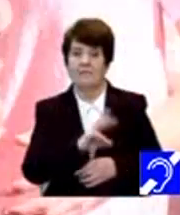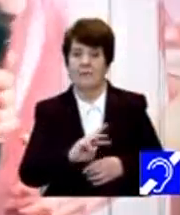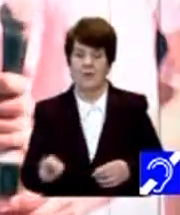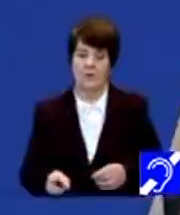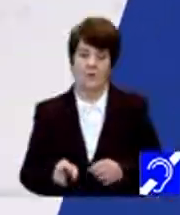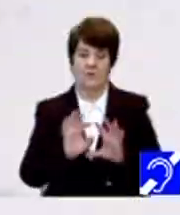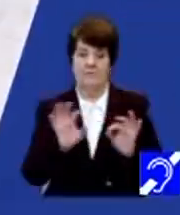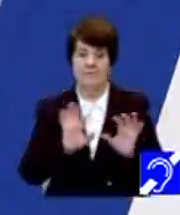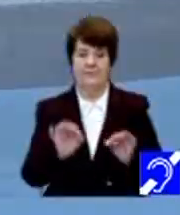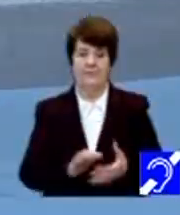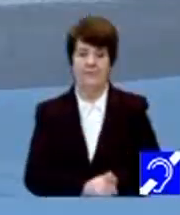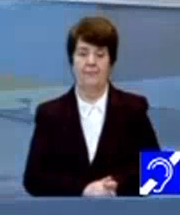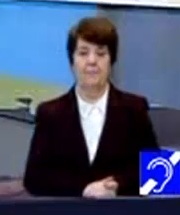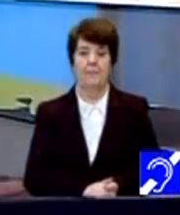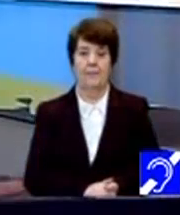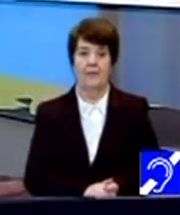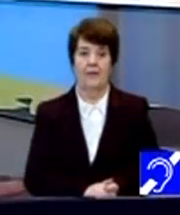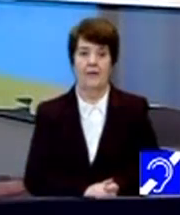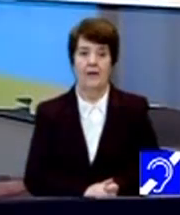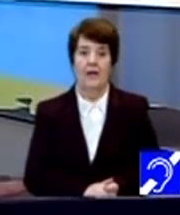câteva minute în rubrica Metamorfoze.